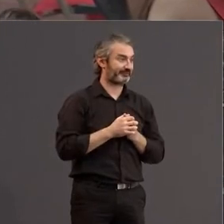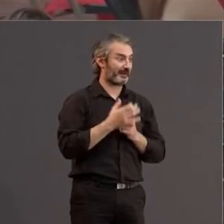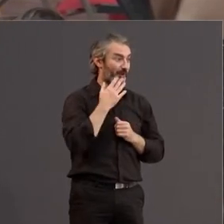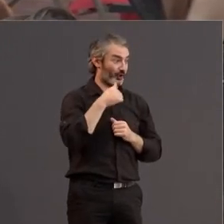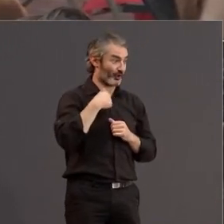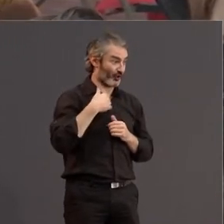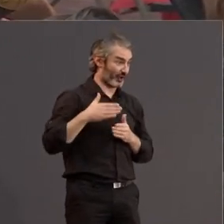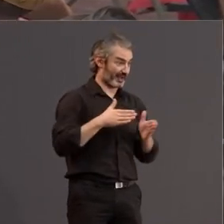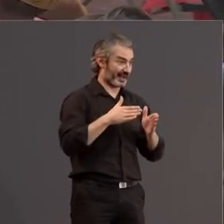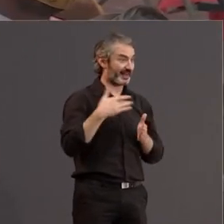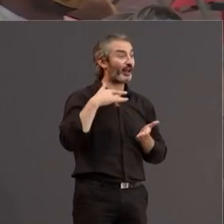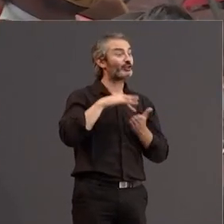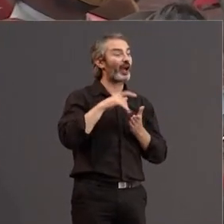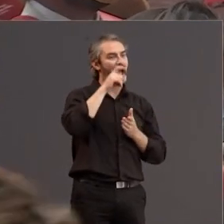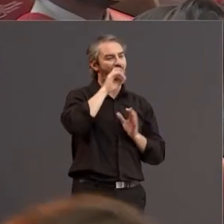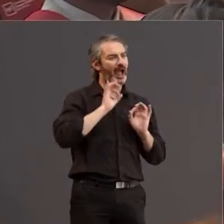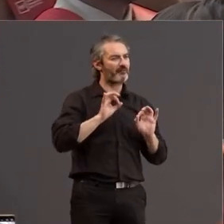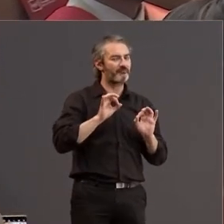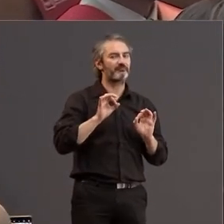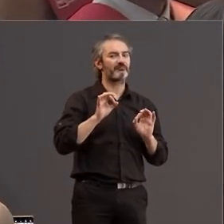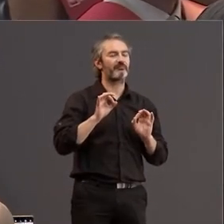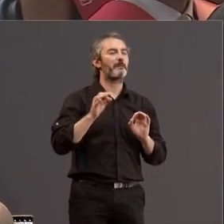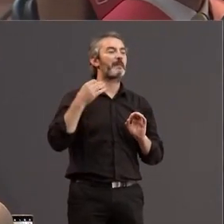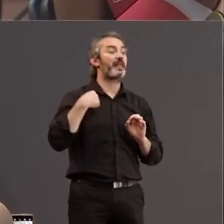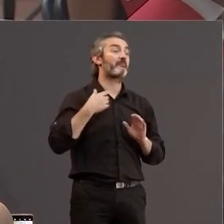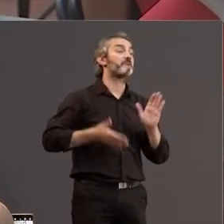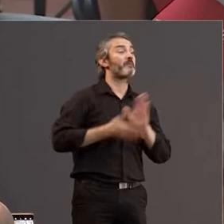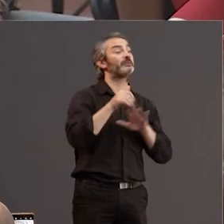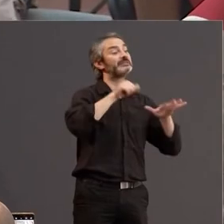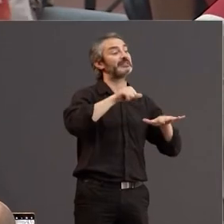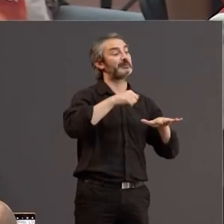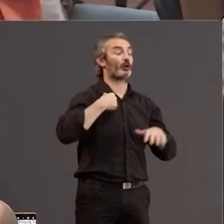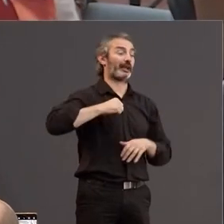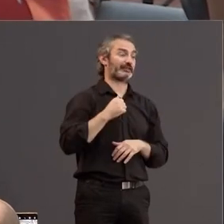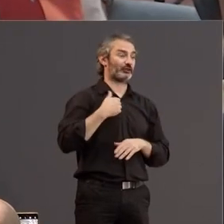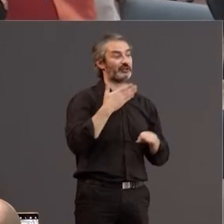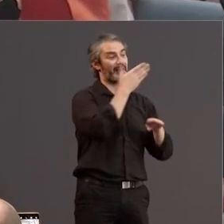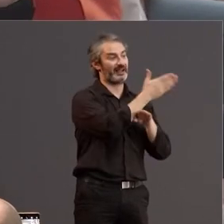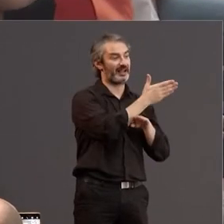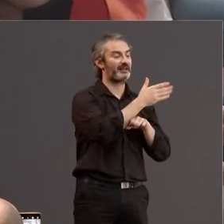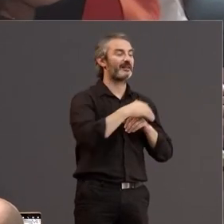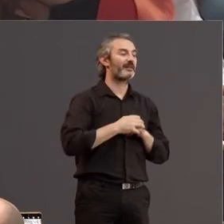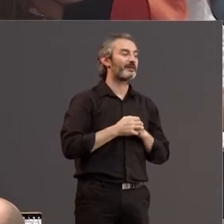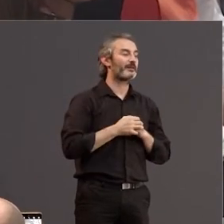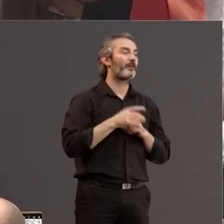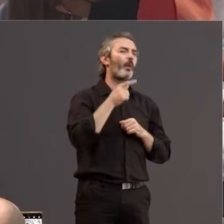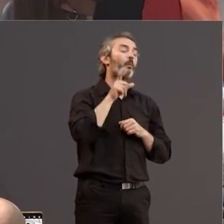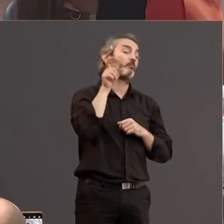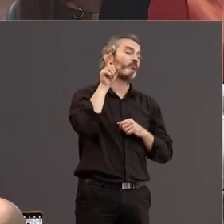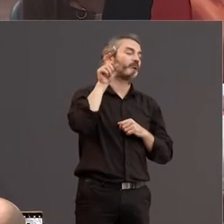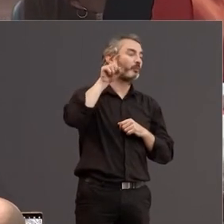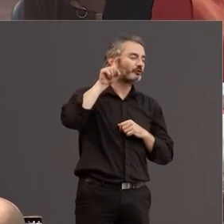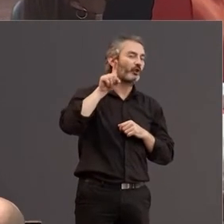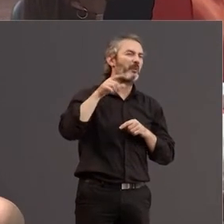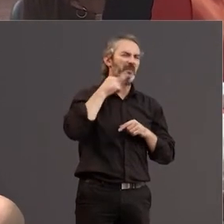quart de carrera va ser un any decisiu. Vaig marxar un semestre a St. Andrews, a Escòcia, gràcies a l'empenta d'un professor que crec que ara ja